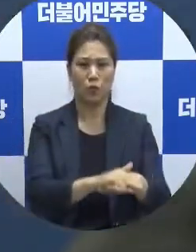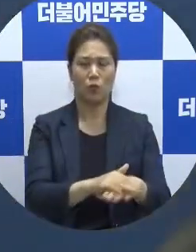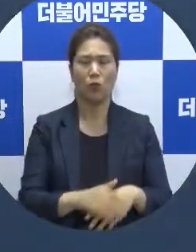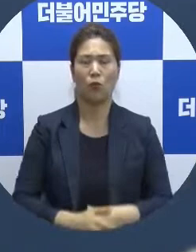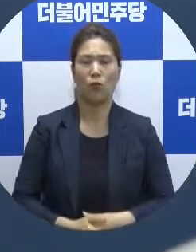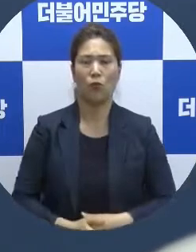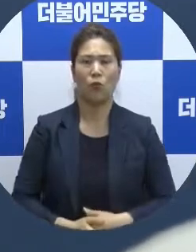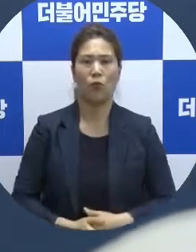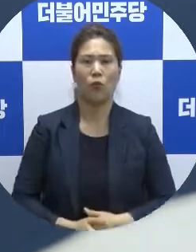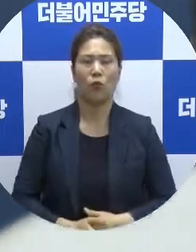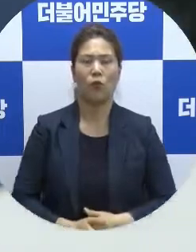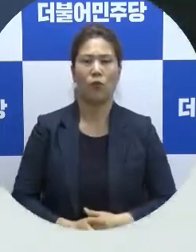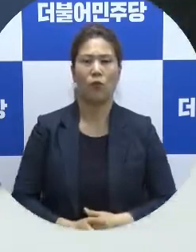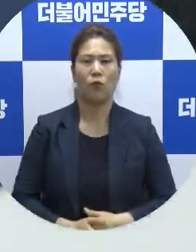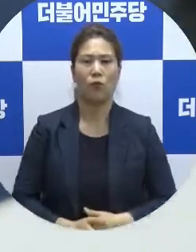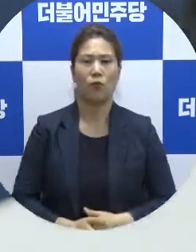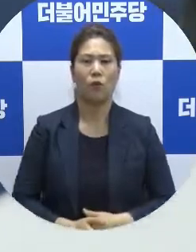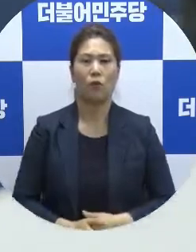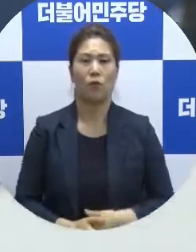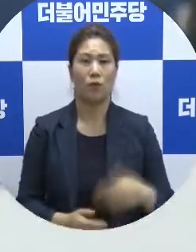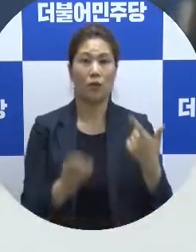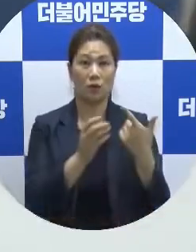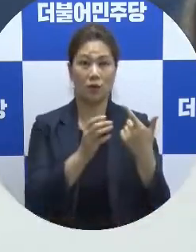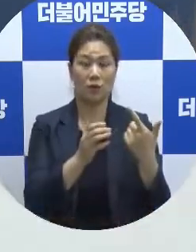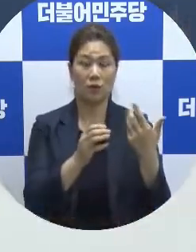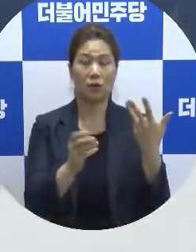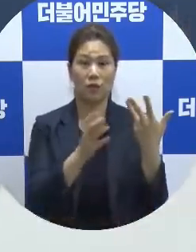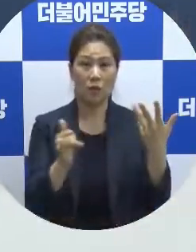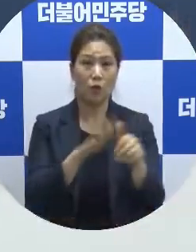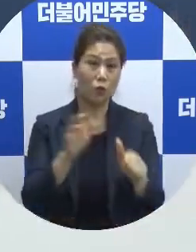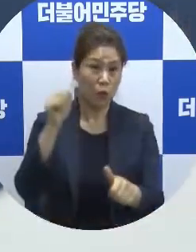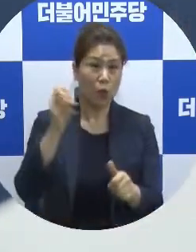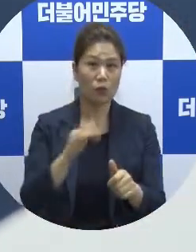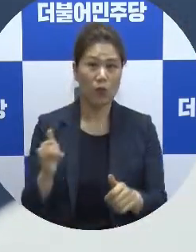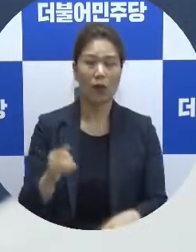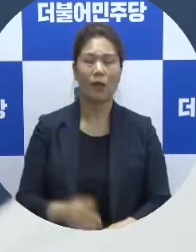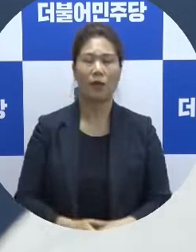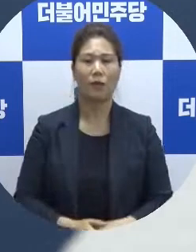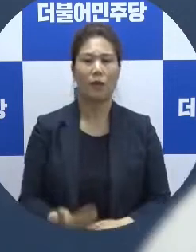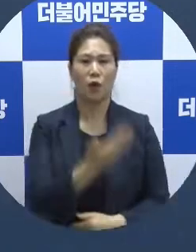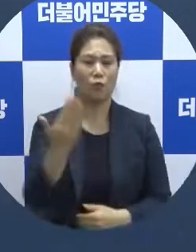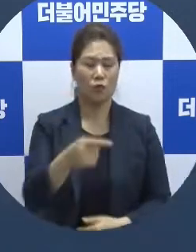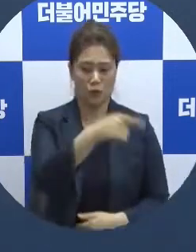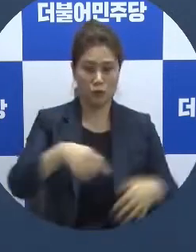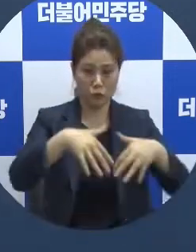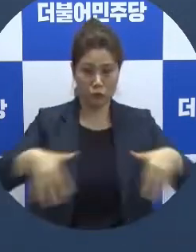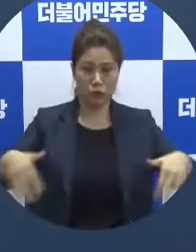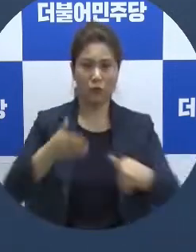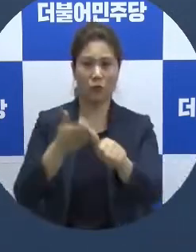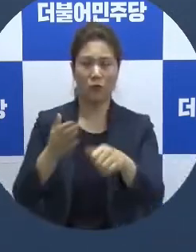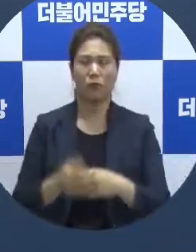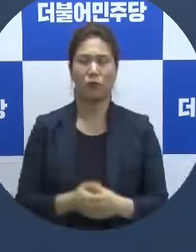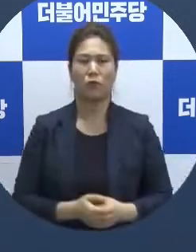되겠습니다. 자, 오늘 8분의 후보자분과 내빈 여러분께서는 무대 앞으로 나와주시면 고맙겠습니다. 모두